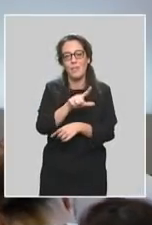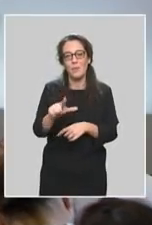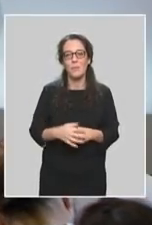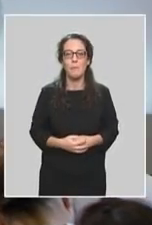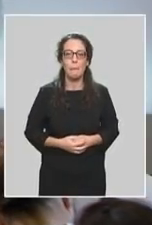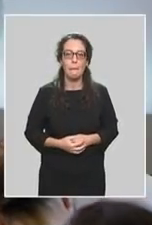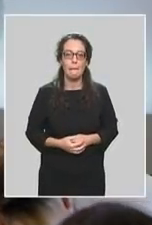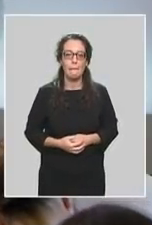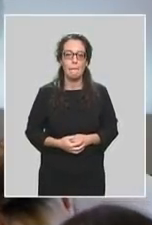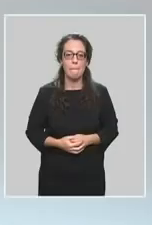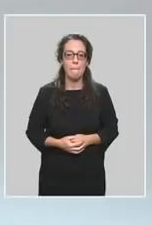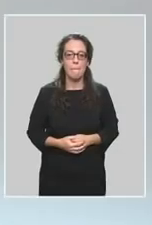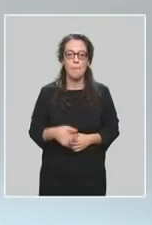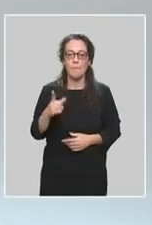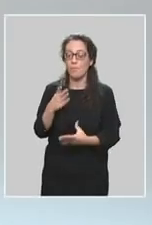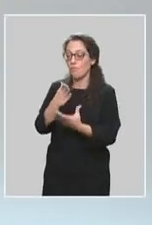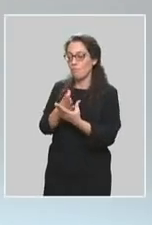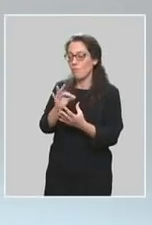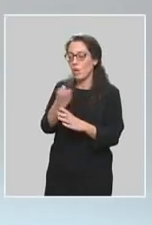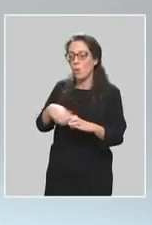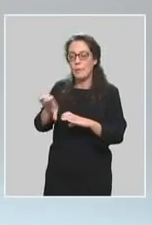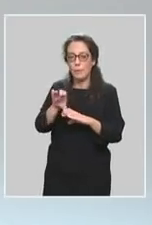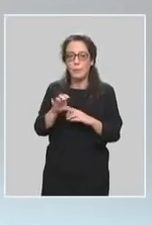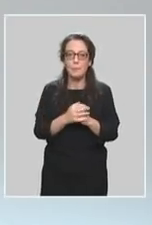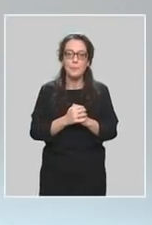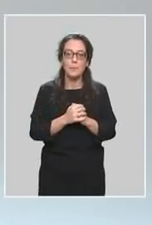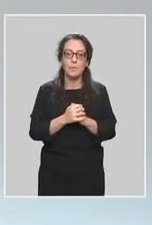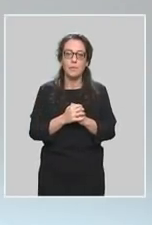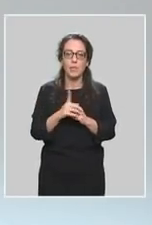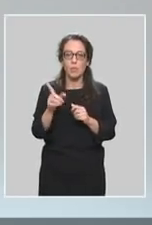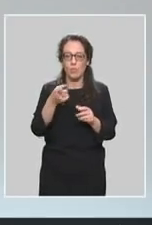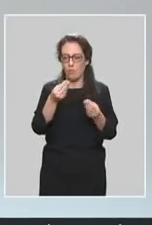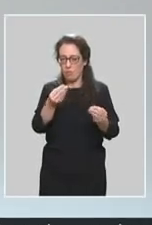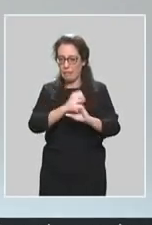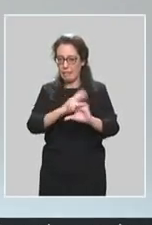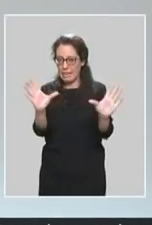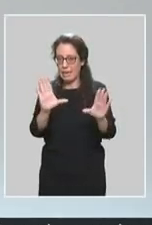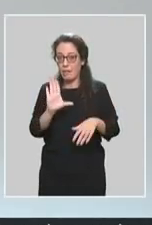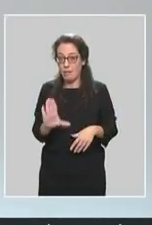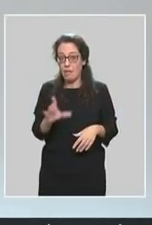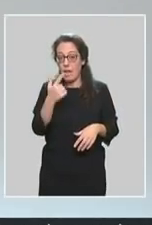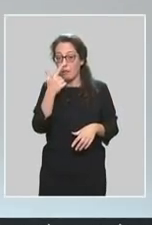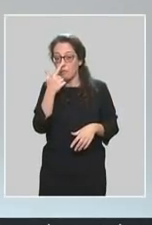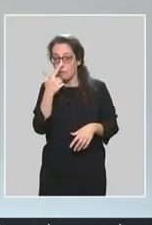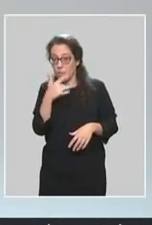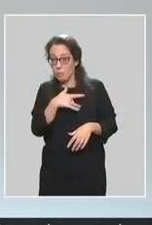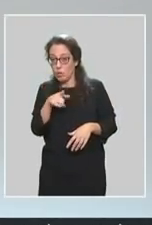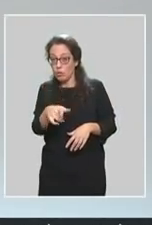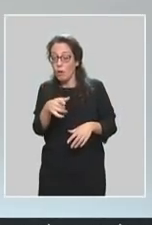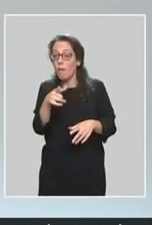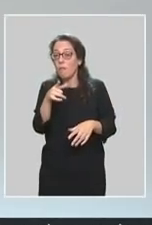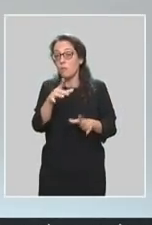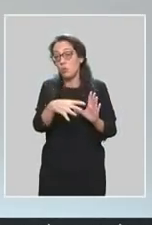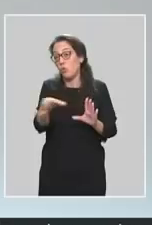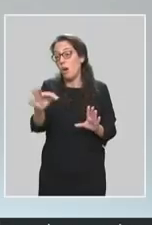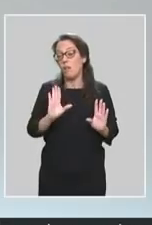Un point supplémentaire sur ce sujet, en complément, c'est pour que ce soit parfaitement clair, ce qui est envisagé, c'est que ce soit facultatif. Les